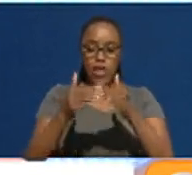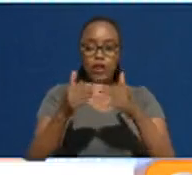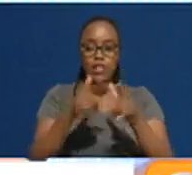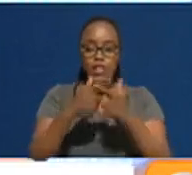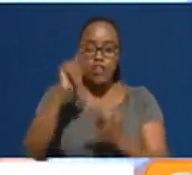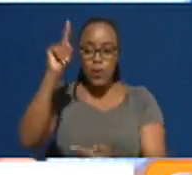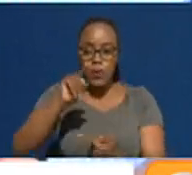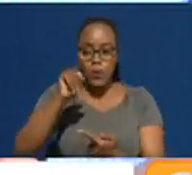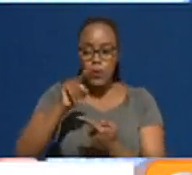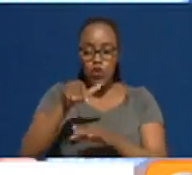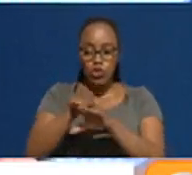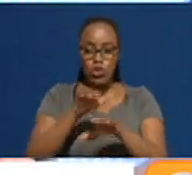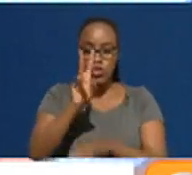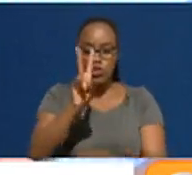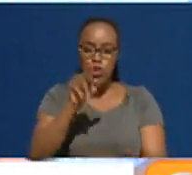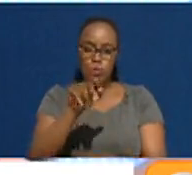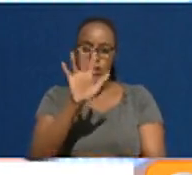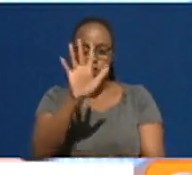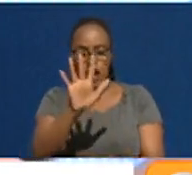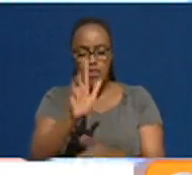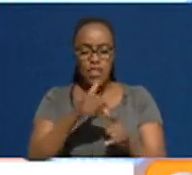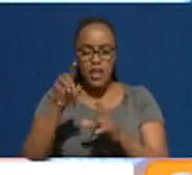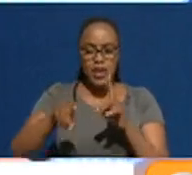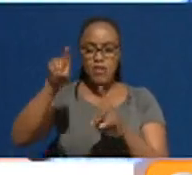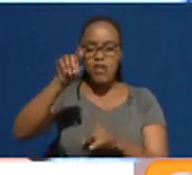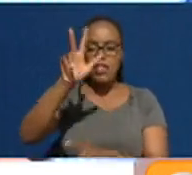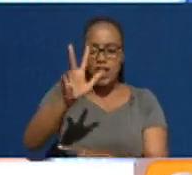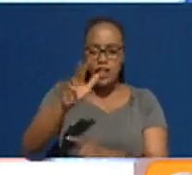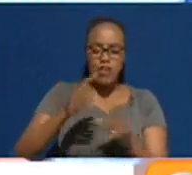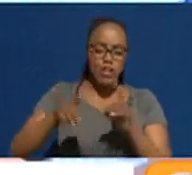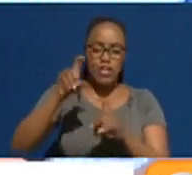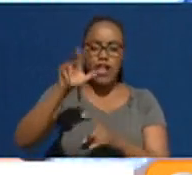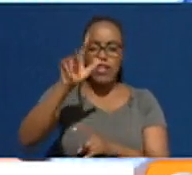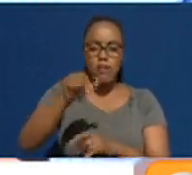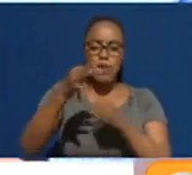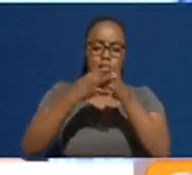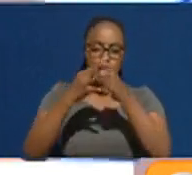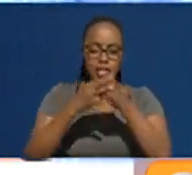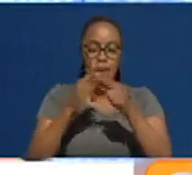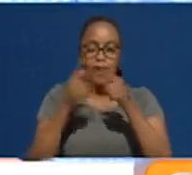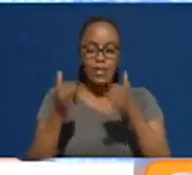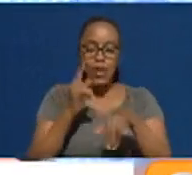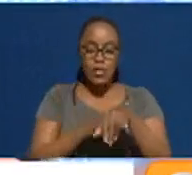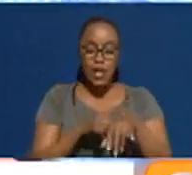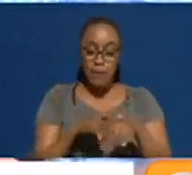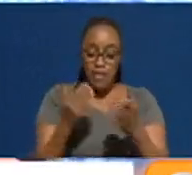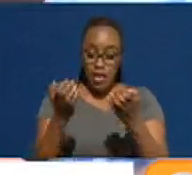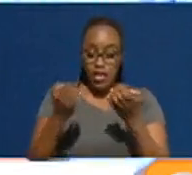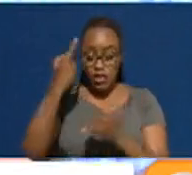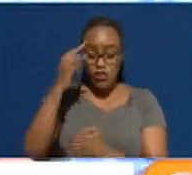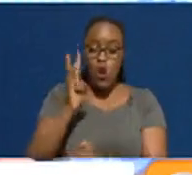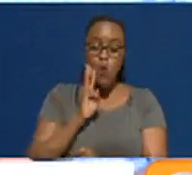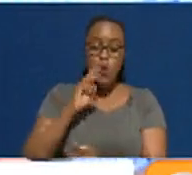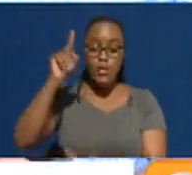tu polepole, tukaweka 2.5, tukapanisha mpaka 3, mpaka karibu 3.8, lakini wakati mahitaji ya maji yalienda